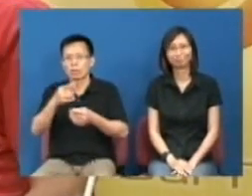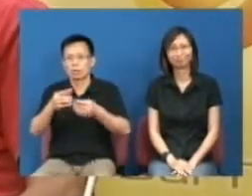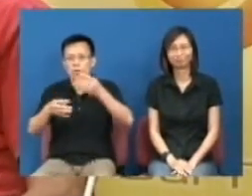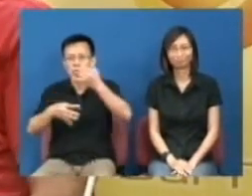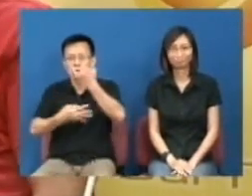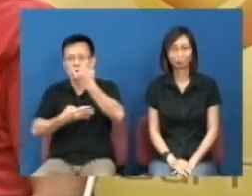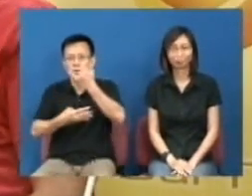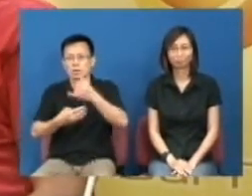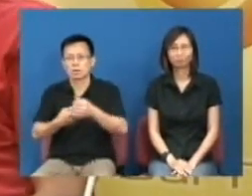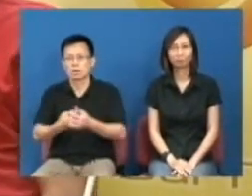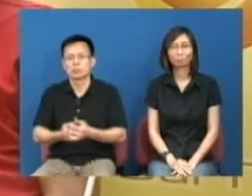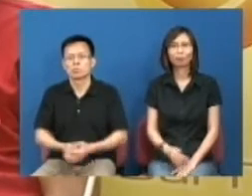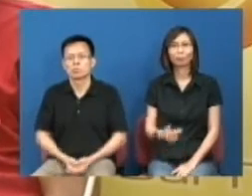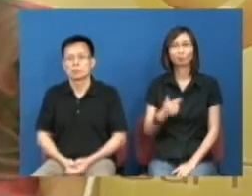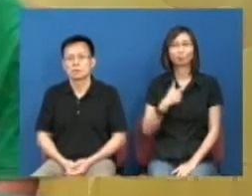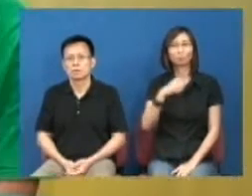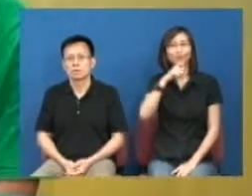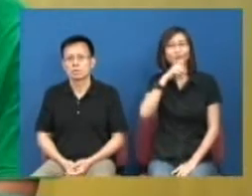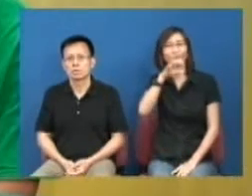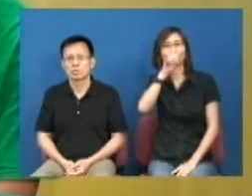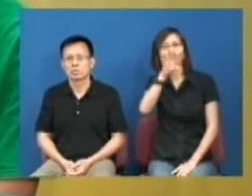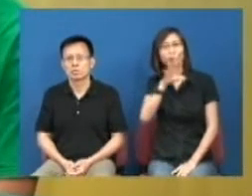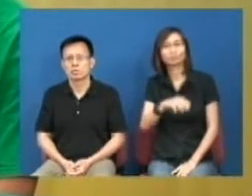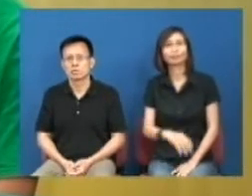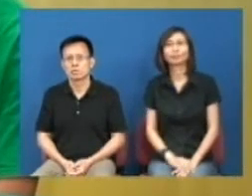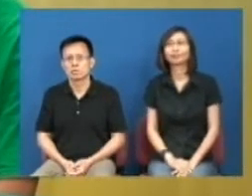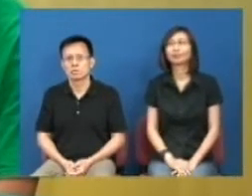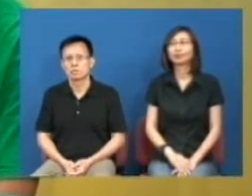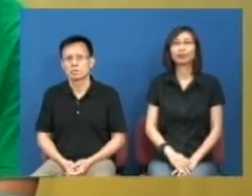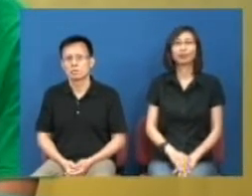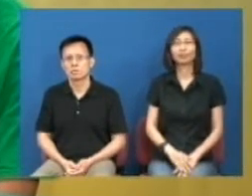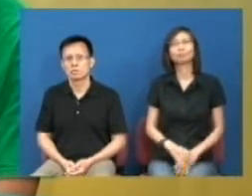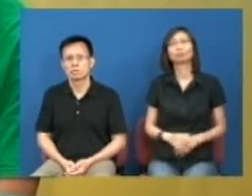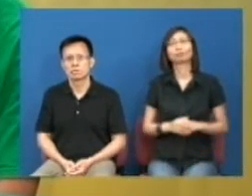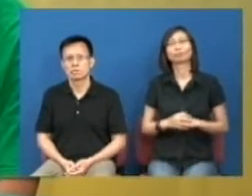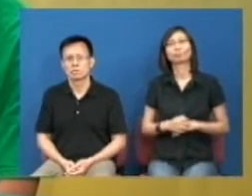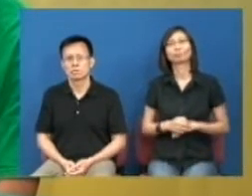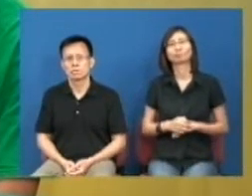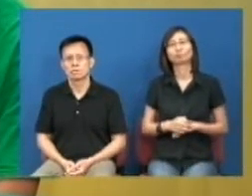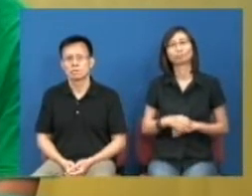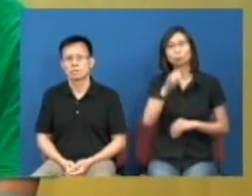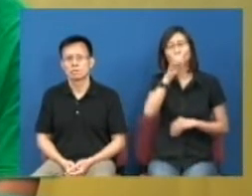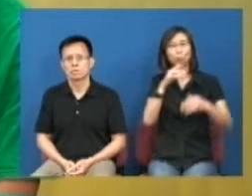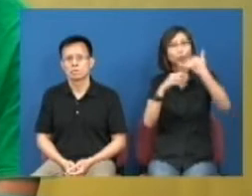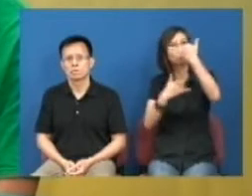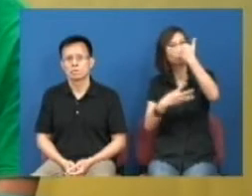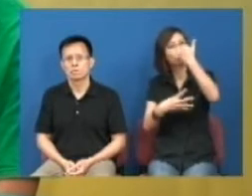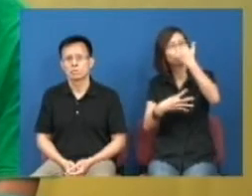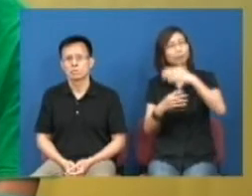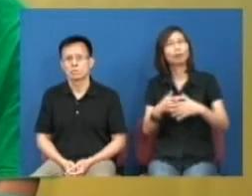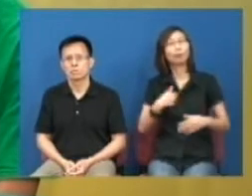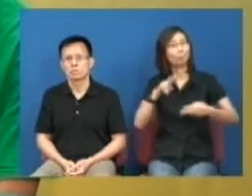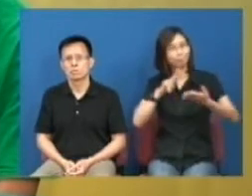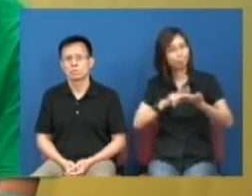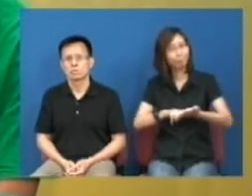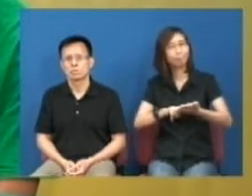咁多啦。 我就有講嘅，咁當然我都唔客氣啦，咁講親六四咁樣。咁但係我相信一樣嘢